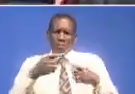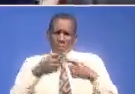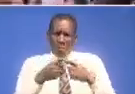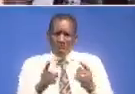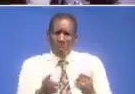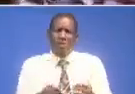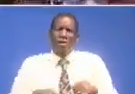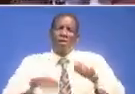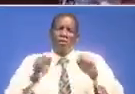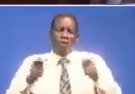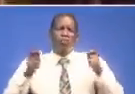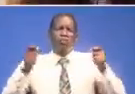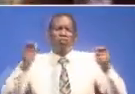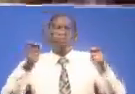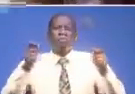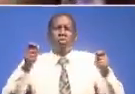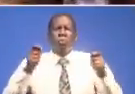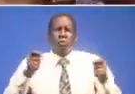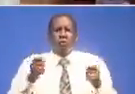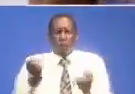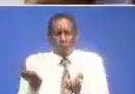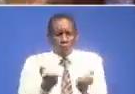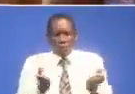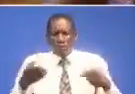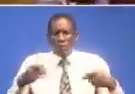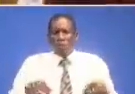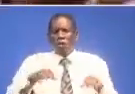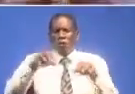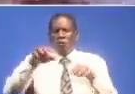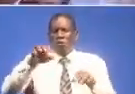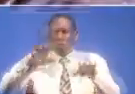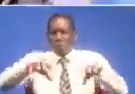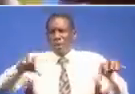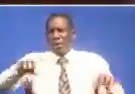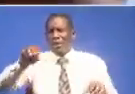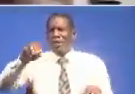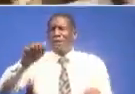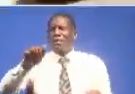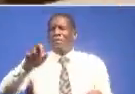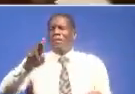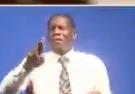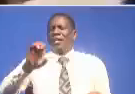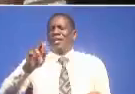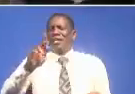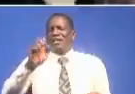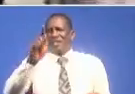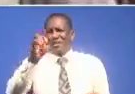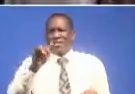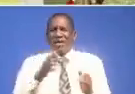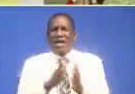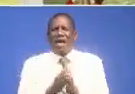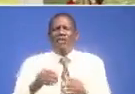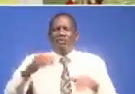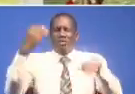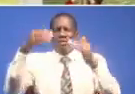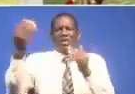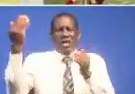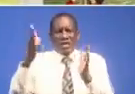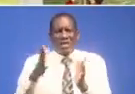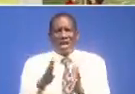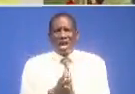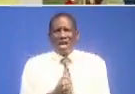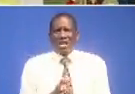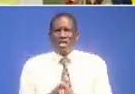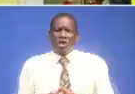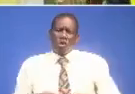Ila huenda maandamano ya wauzaji Marikiti, walimu, wanafunzi wa vyuo vikuu na wafanyakazi kwenye